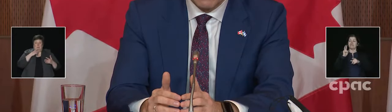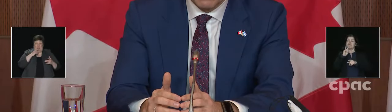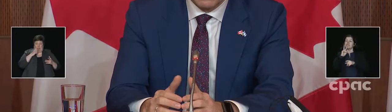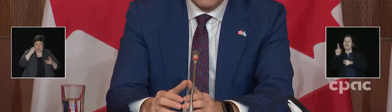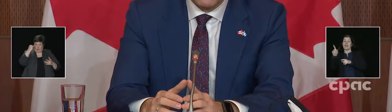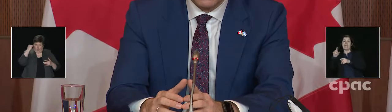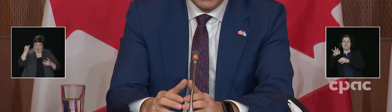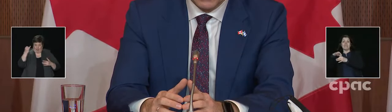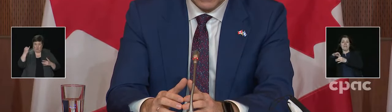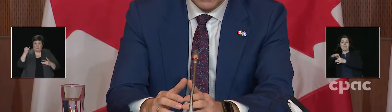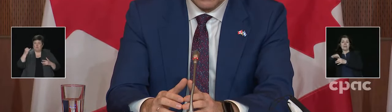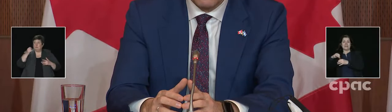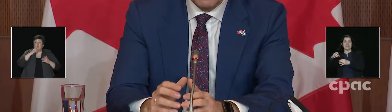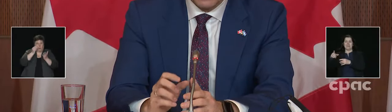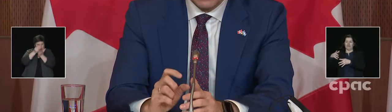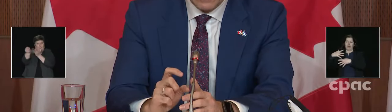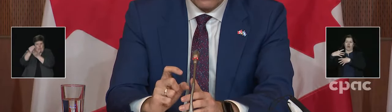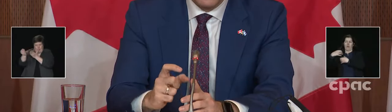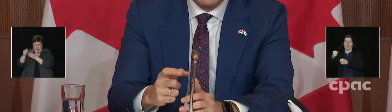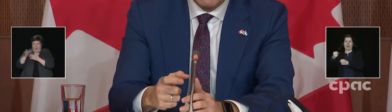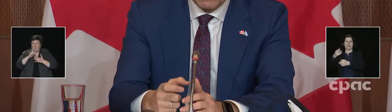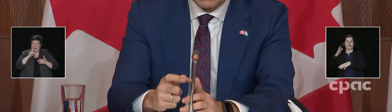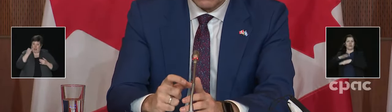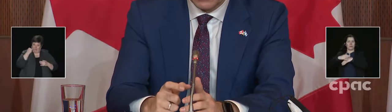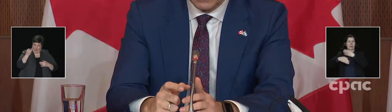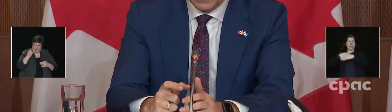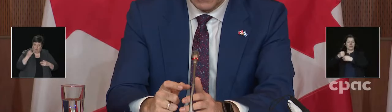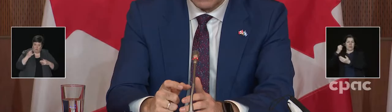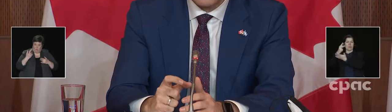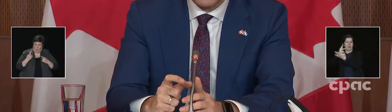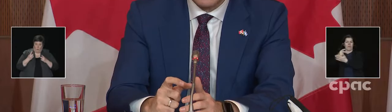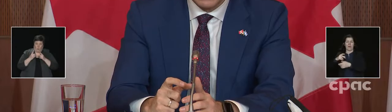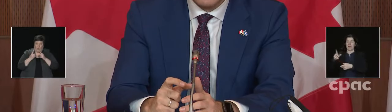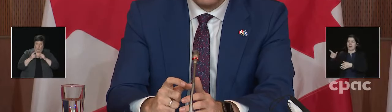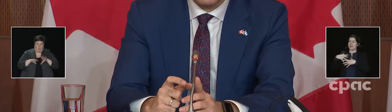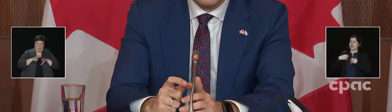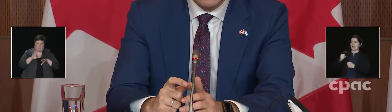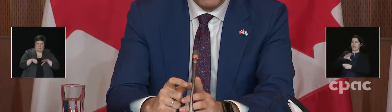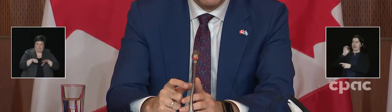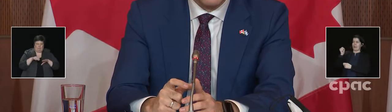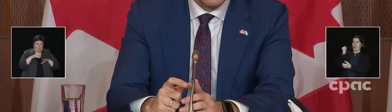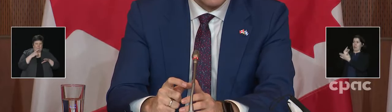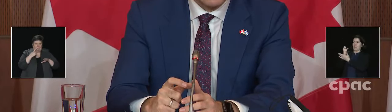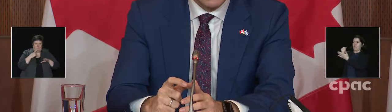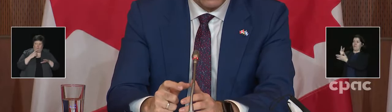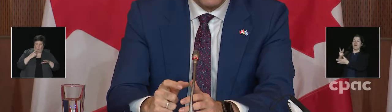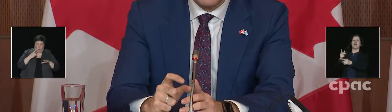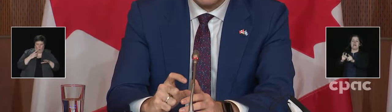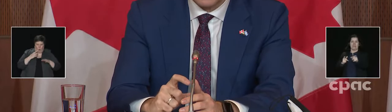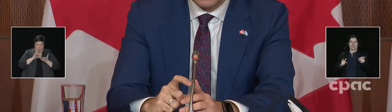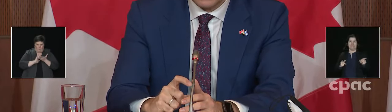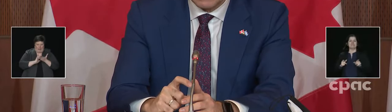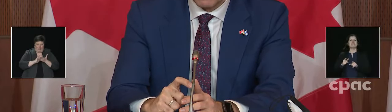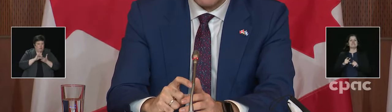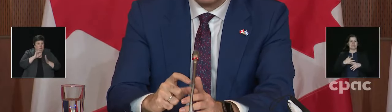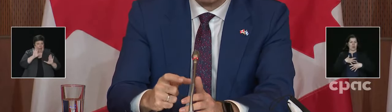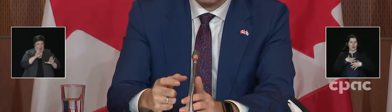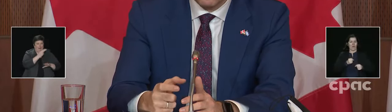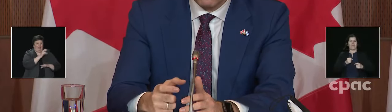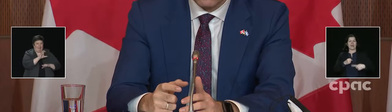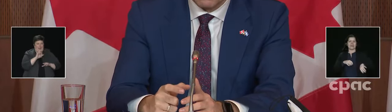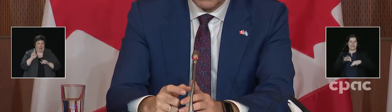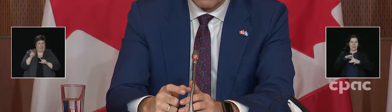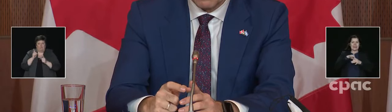processus d'approbation de Santé Canada. Et avoir l'approbation de Santé Canada, ça les aide à obtenir la confiance et